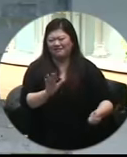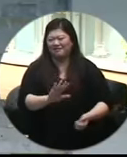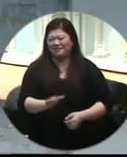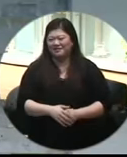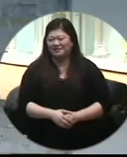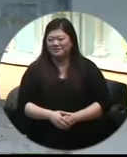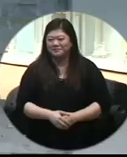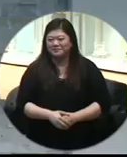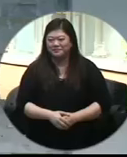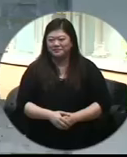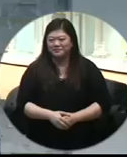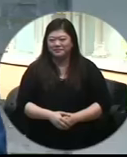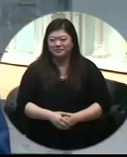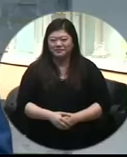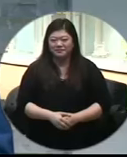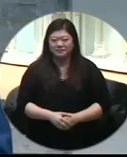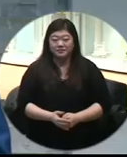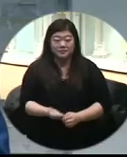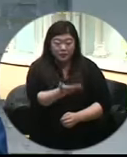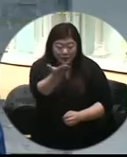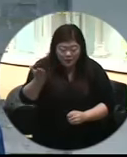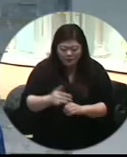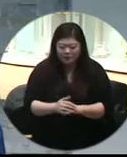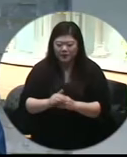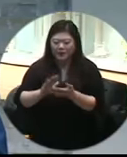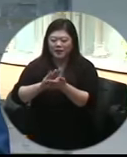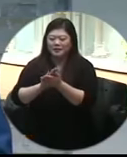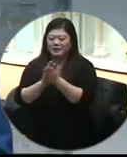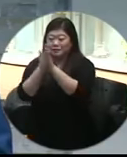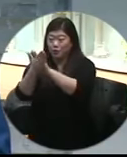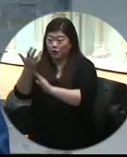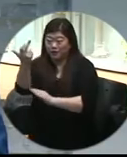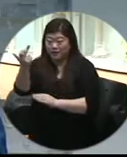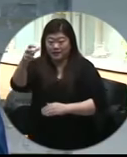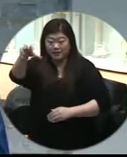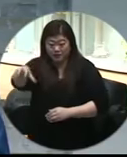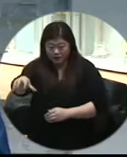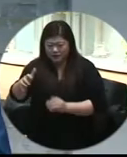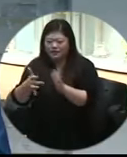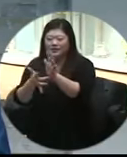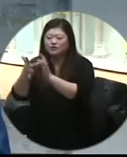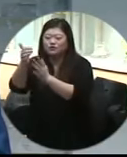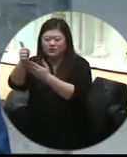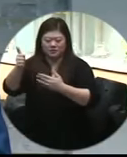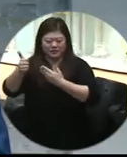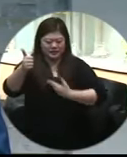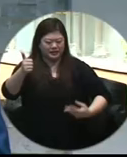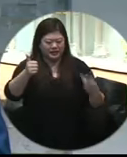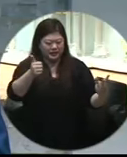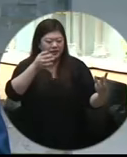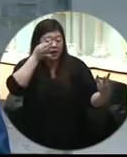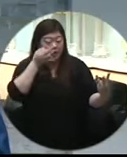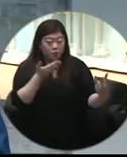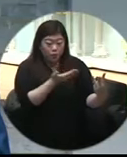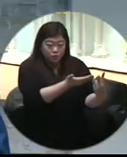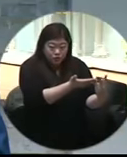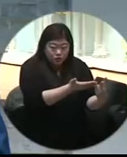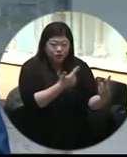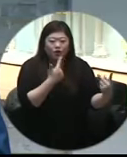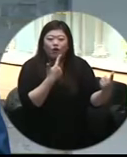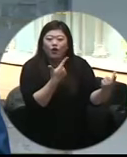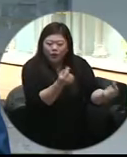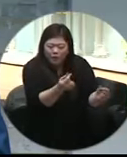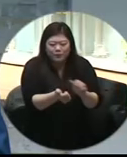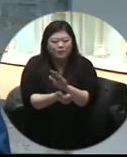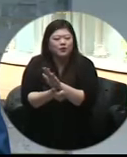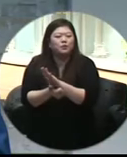영계천 성도는 주님께서 변화산에서 제자들에게 보여주셨던 이 분명한 소망의 메시지